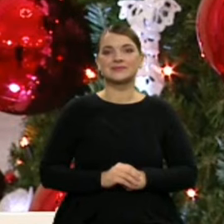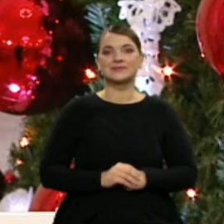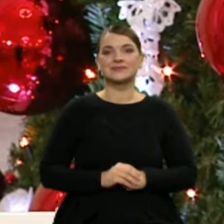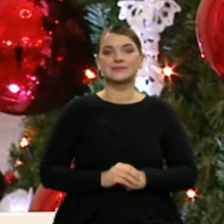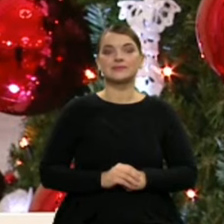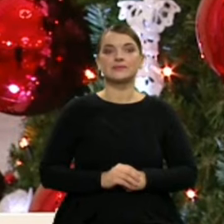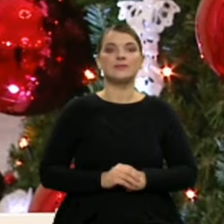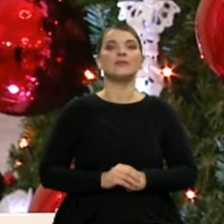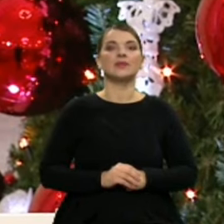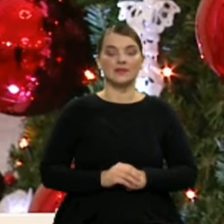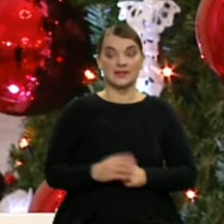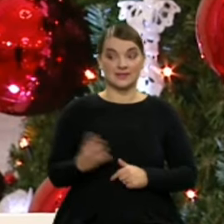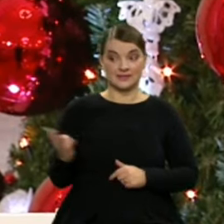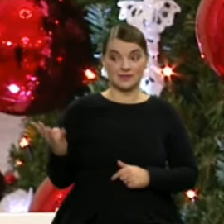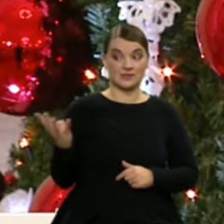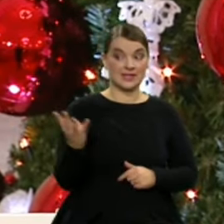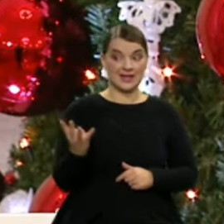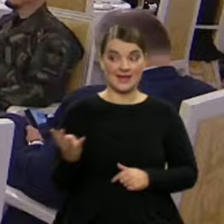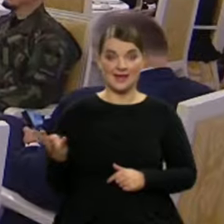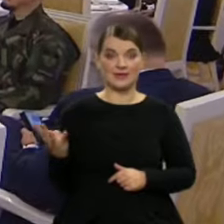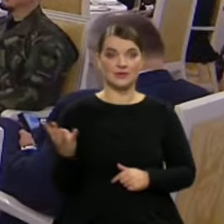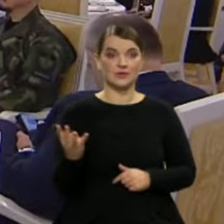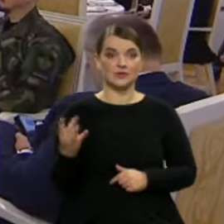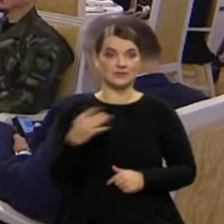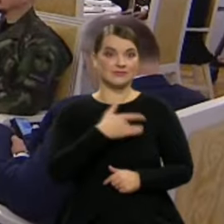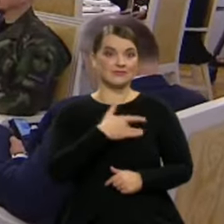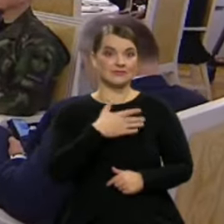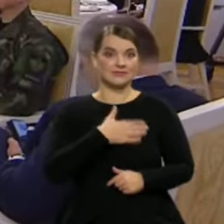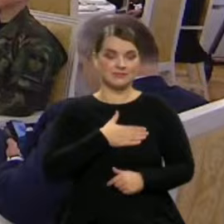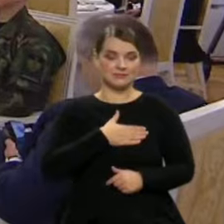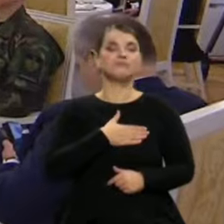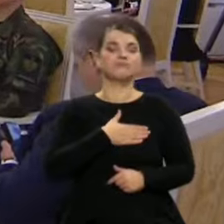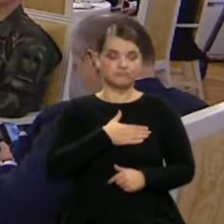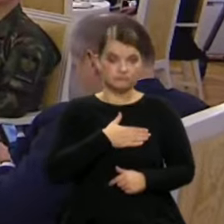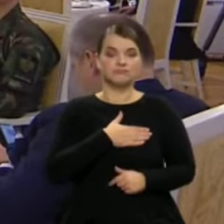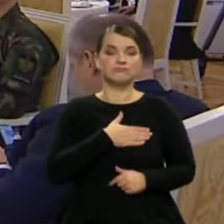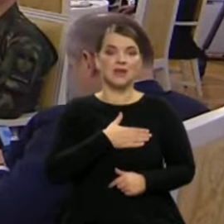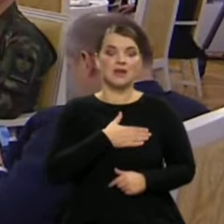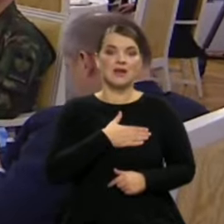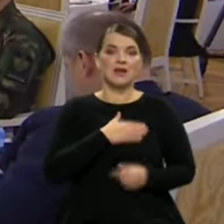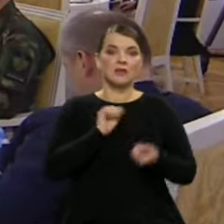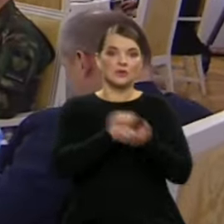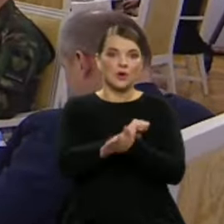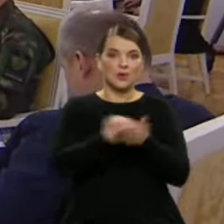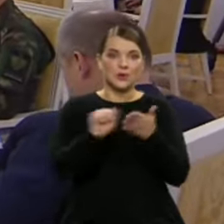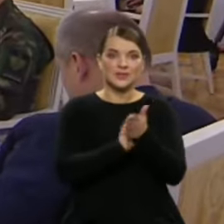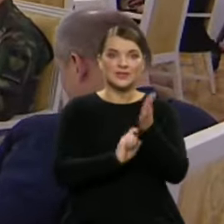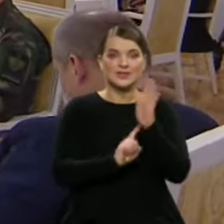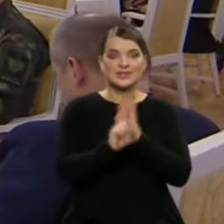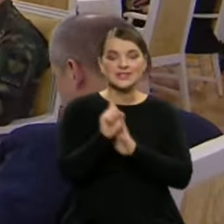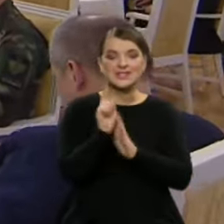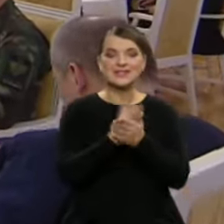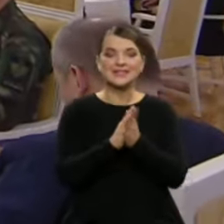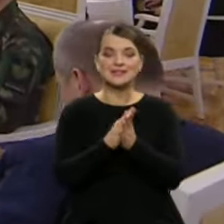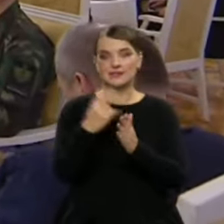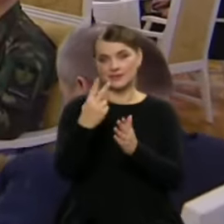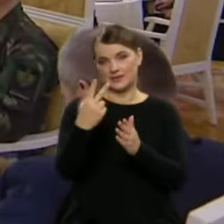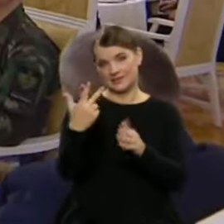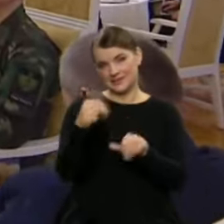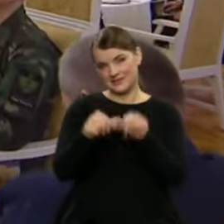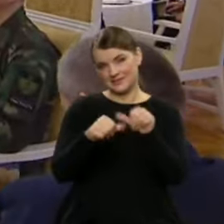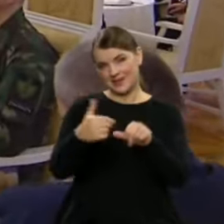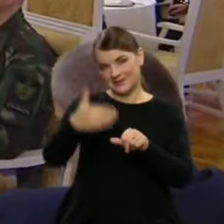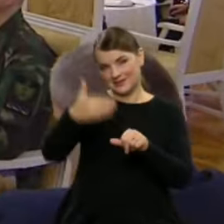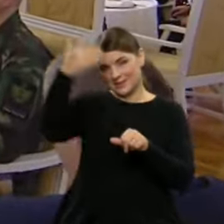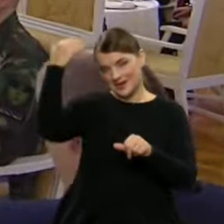Ir ryžojomės pasimti visus, globoti, pradėjom tvarkyti dokumentus. Ir taip. Tai buvo prieš 23 metus,